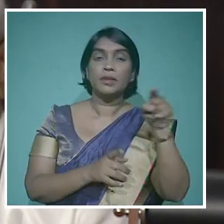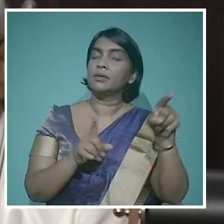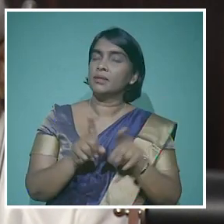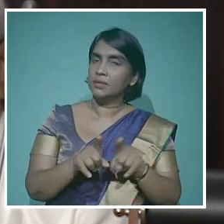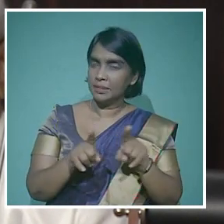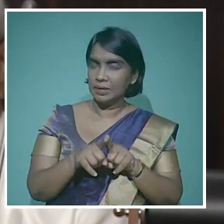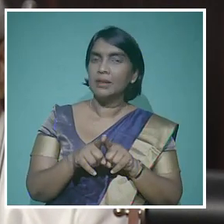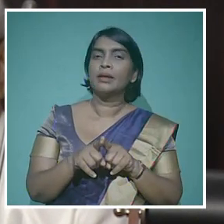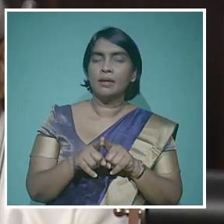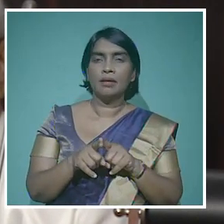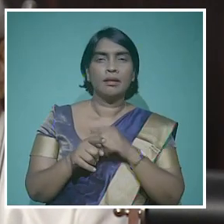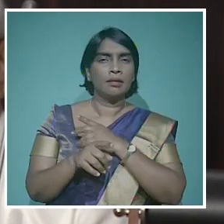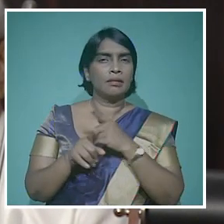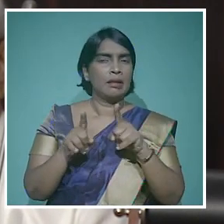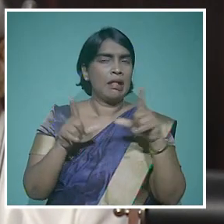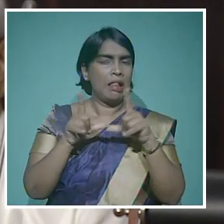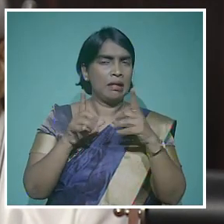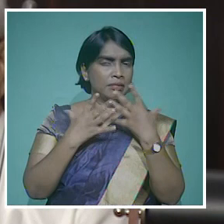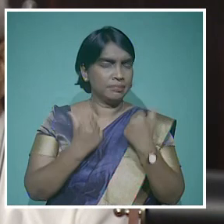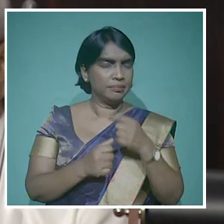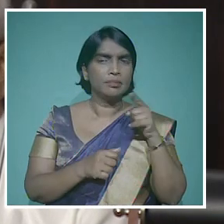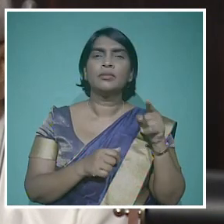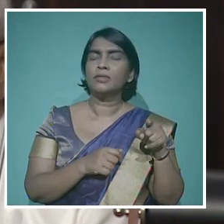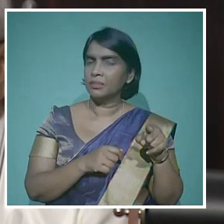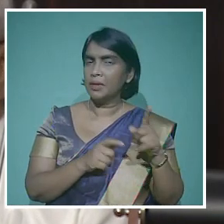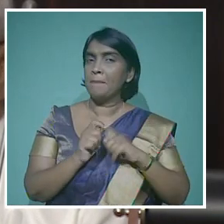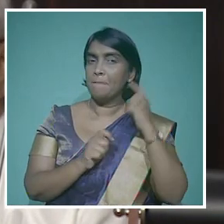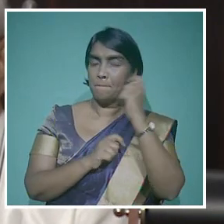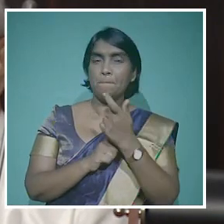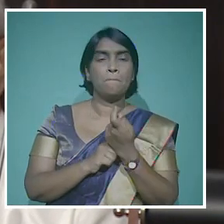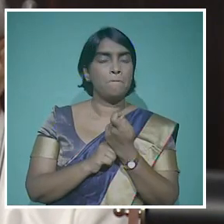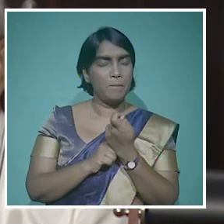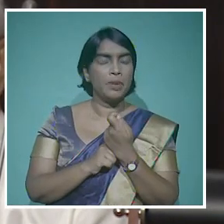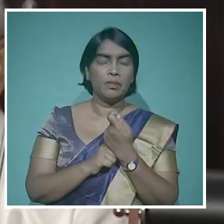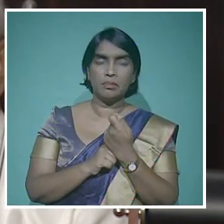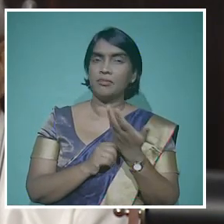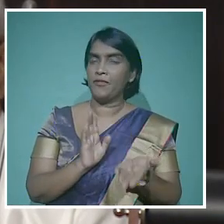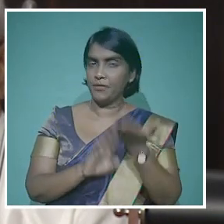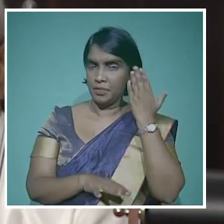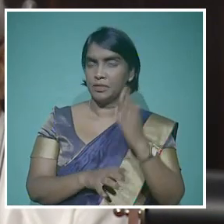අමතරව සහතිකා බලපත්‍ර ලබා ගැනීම සඳහා ගෙවිය යුතු ගාස්තුද වැඩි කරනු ලැබෙනවා.